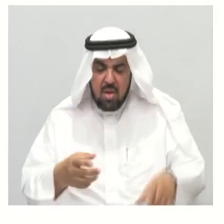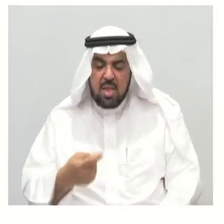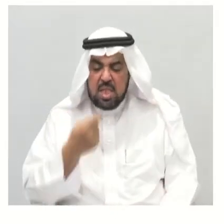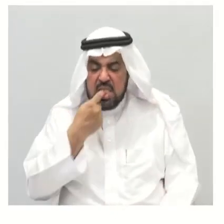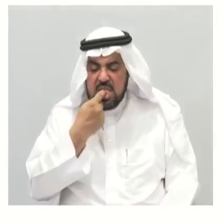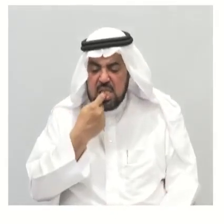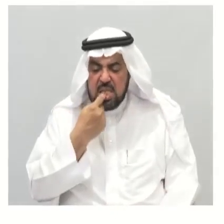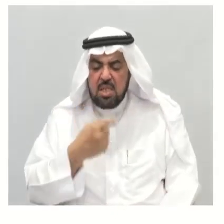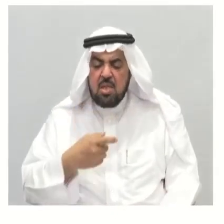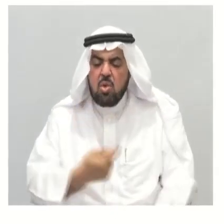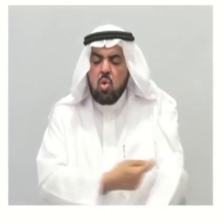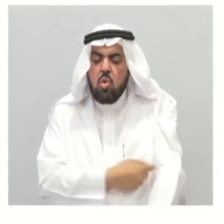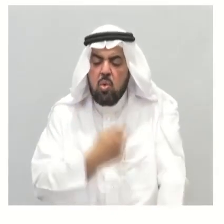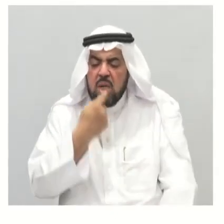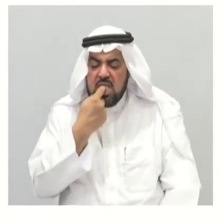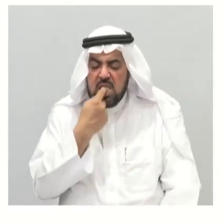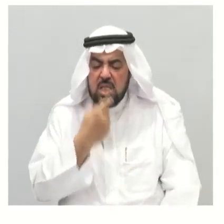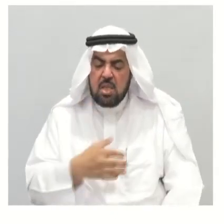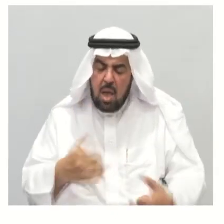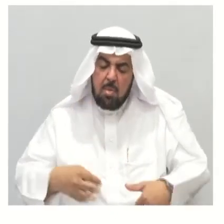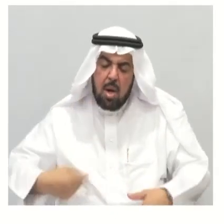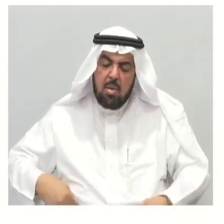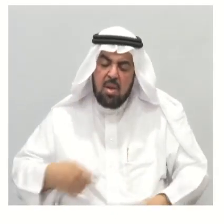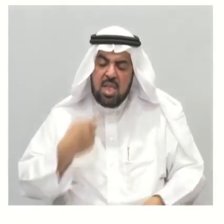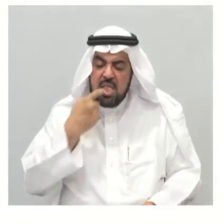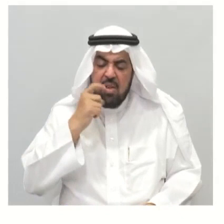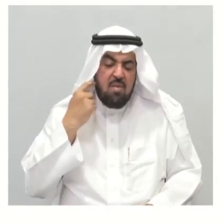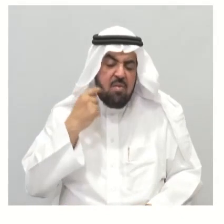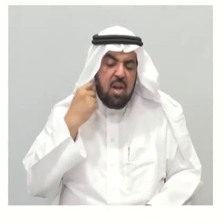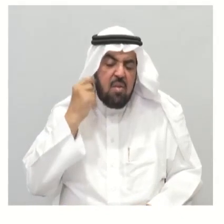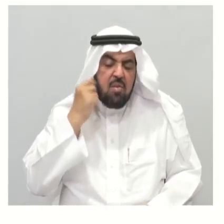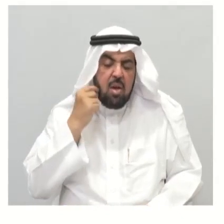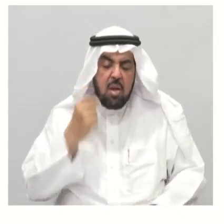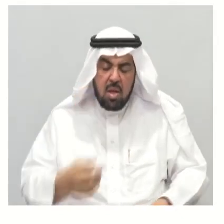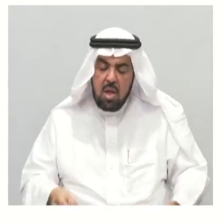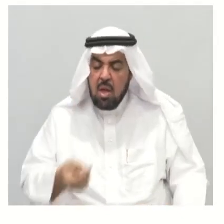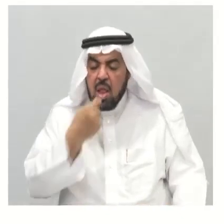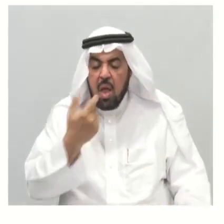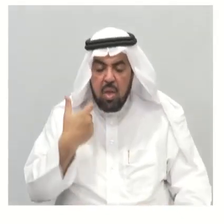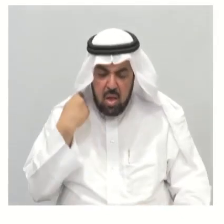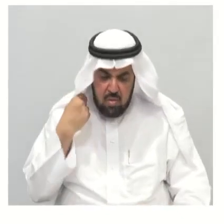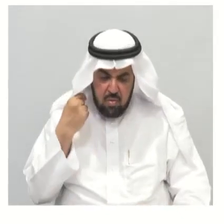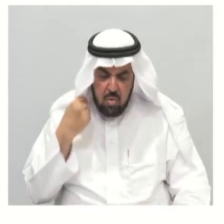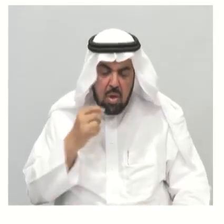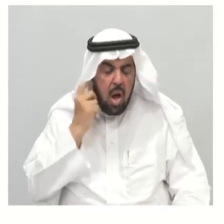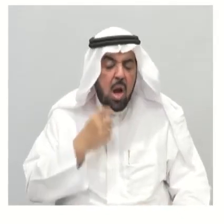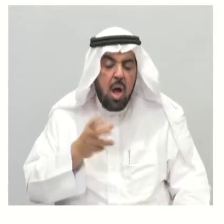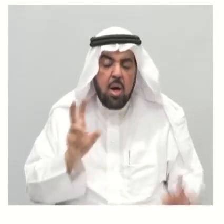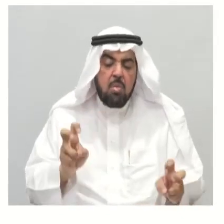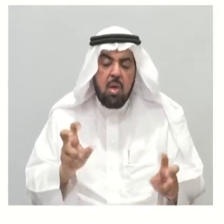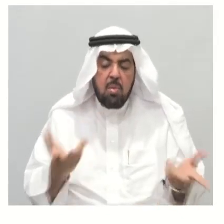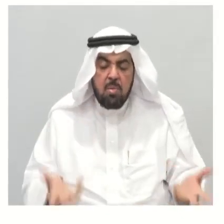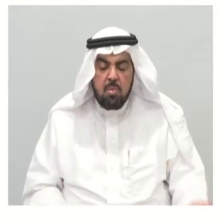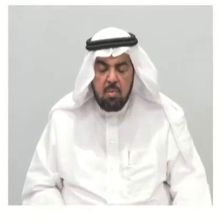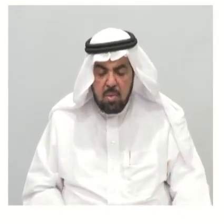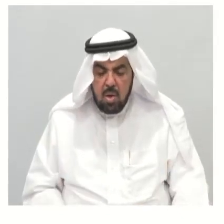طب الأسنان المرضى عند عمل عمليات جراحية للفك؟ كيف تتم عملية التغذية وهو لا يستطيع تحريك الفك؟